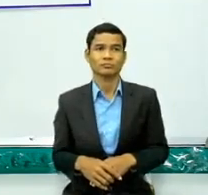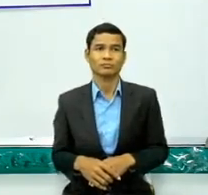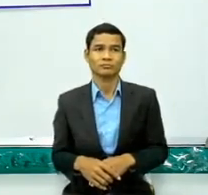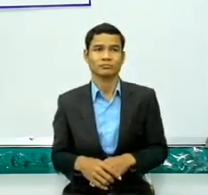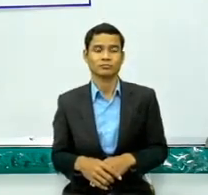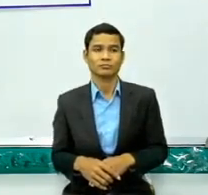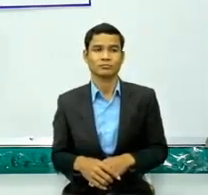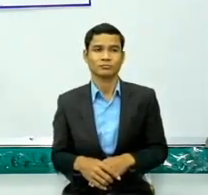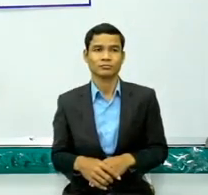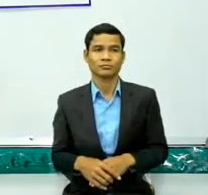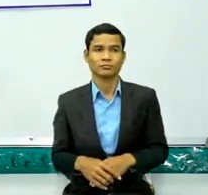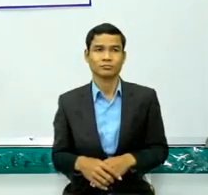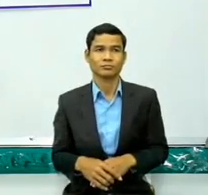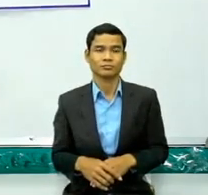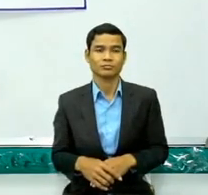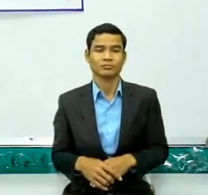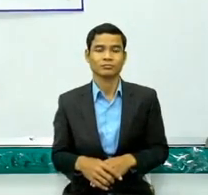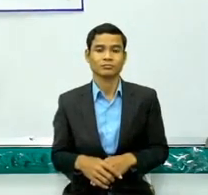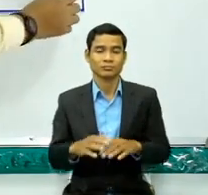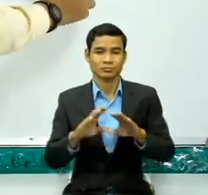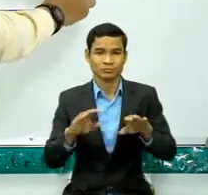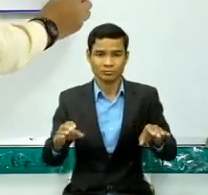ចាកូនលើកទាំងអស់គ្នាមក